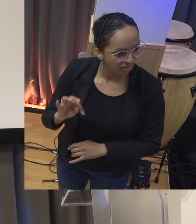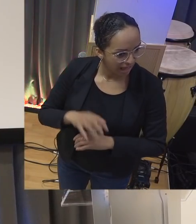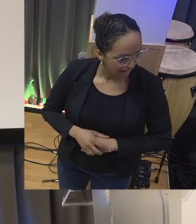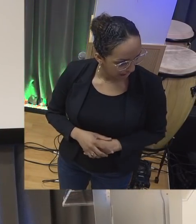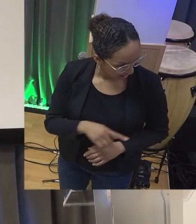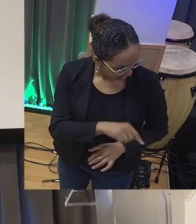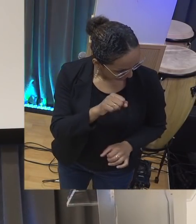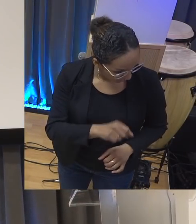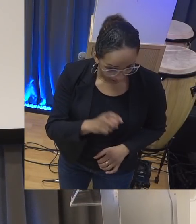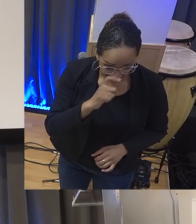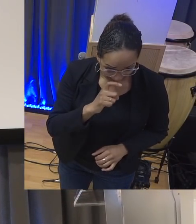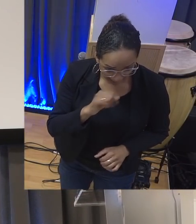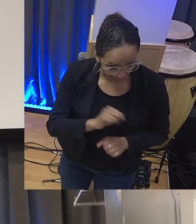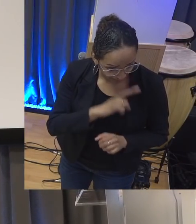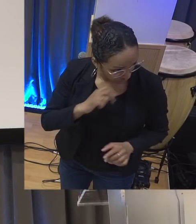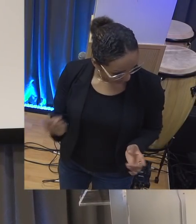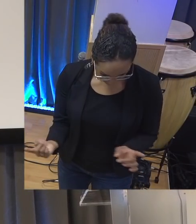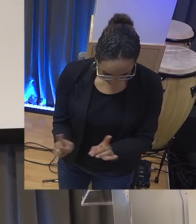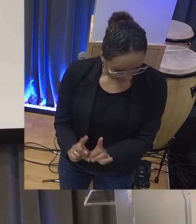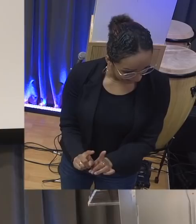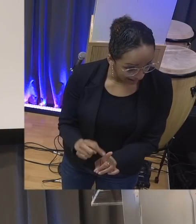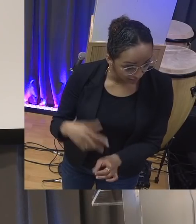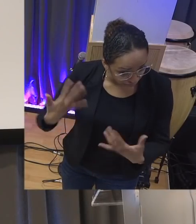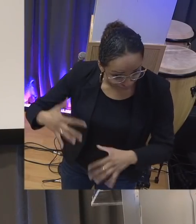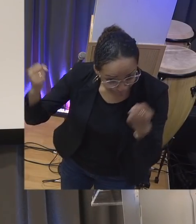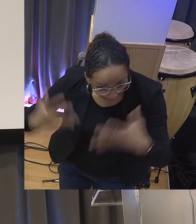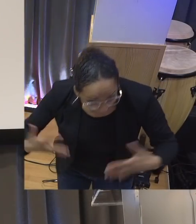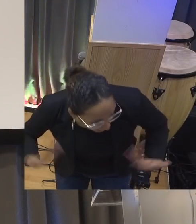Réunir un juif et un arabe, déjà, c'est un miracle.